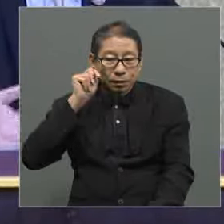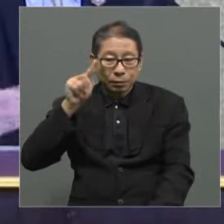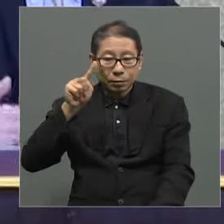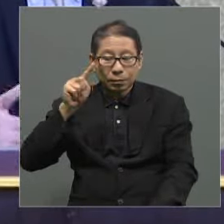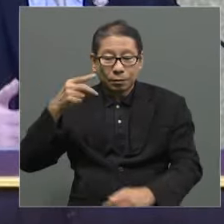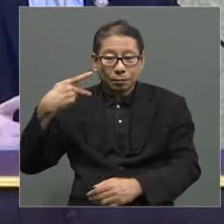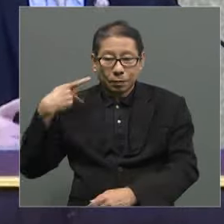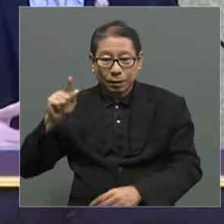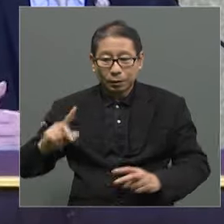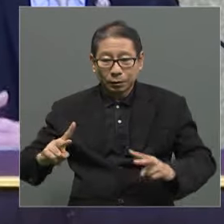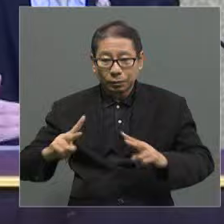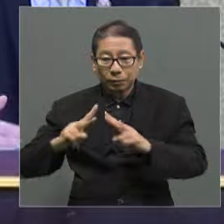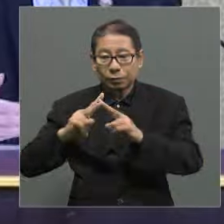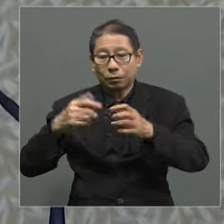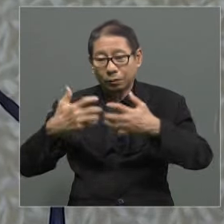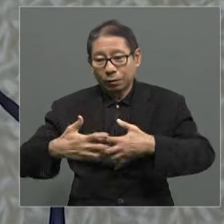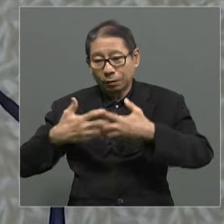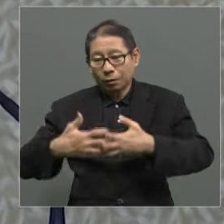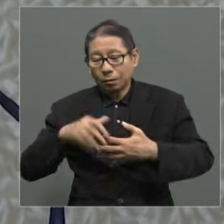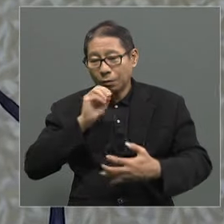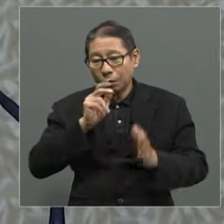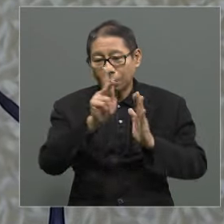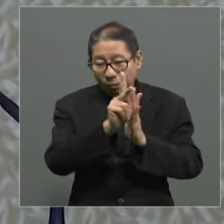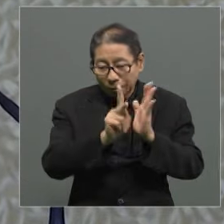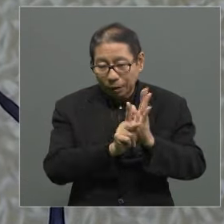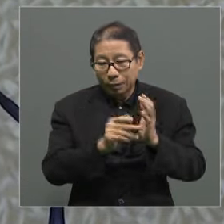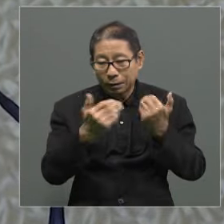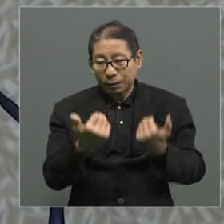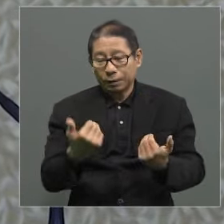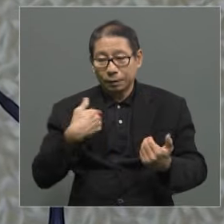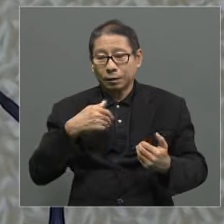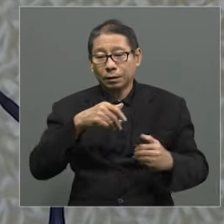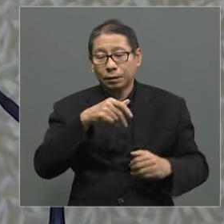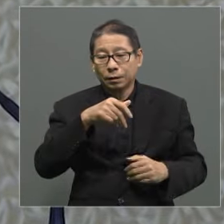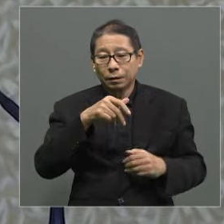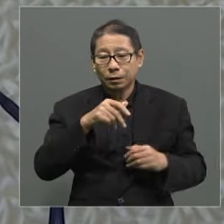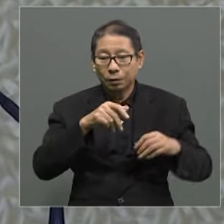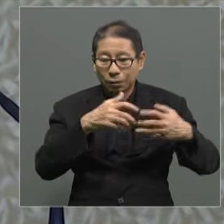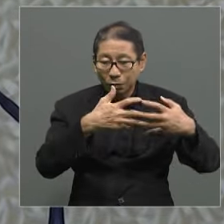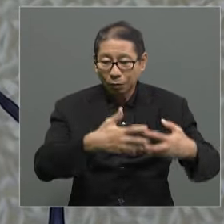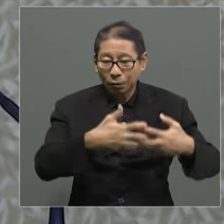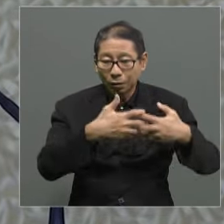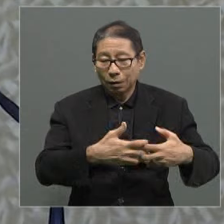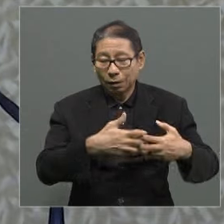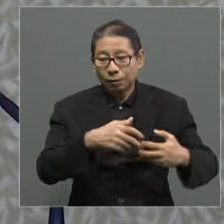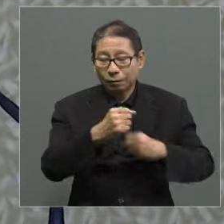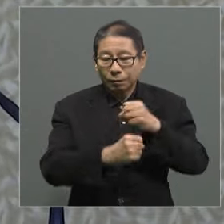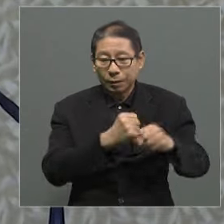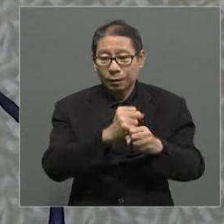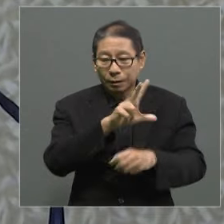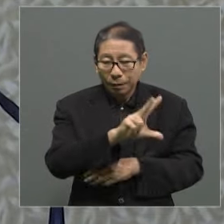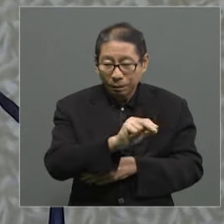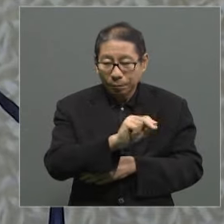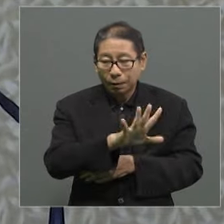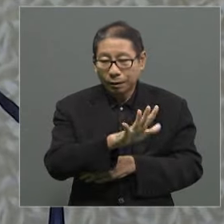กระทรวงอุตสาหกรรมก็บอกนะครับว่าในส่วนกฎหมายณตอนนี้นะพระราชบัญญัติโรงานอุตสาหกรรมพุทธศัก 2535เนี่ย